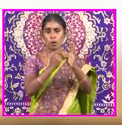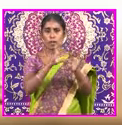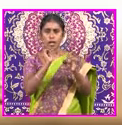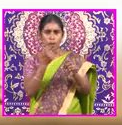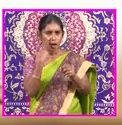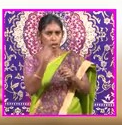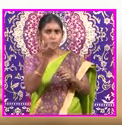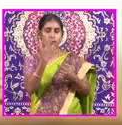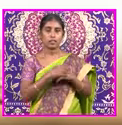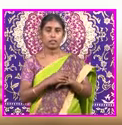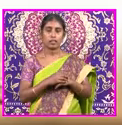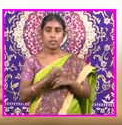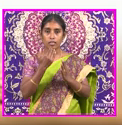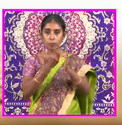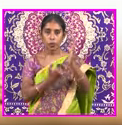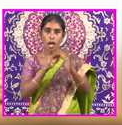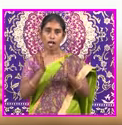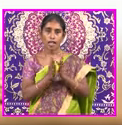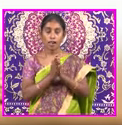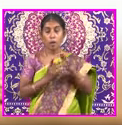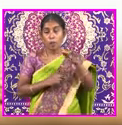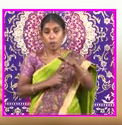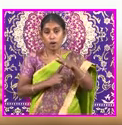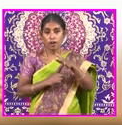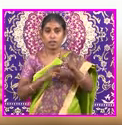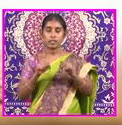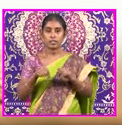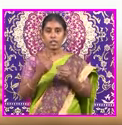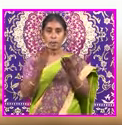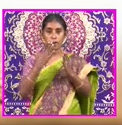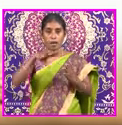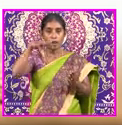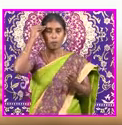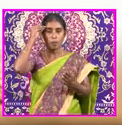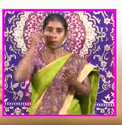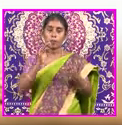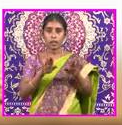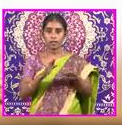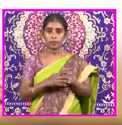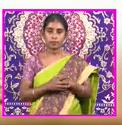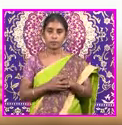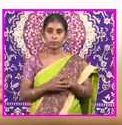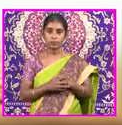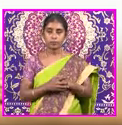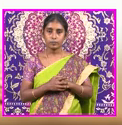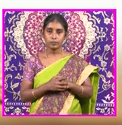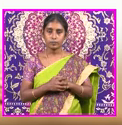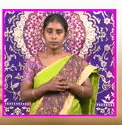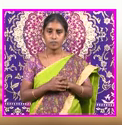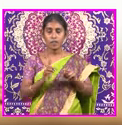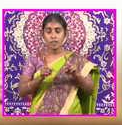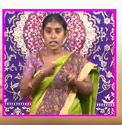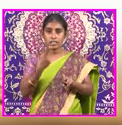காணுதல், இவையே இப்பாடத்தின் முக்கிய லேர்னிங் கற்றல் நோக்கங்களாகும். லேர்னிங் அப்ஜெக்டிவ்ஸ் சொல்லுவோம். முதலில்